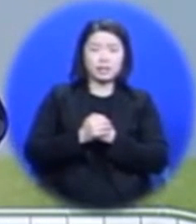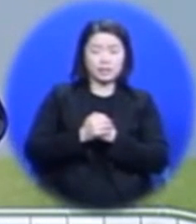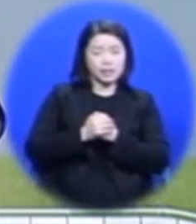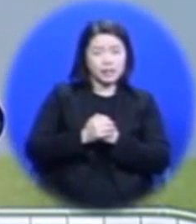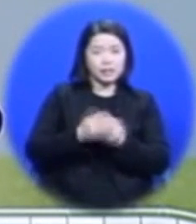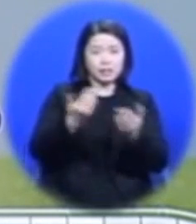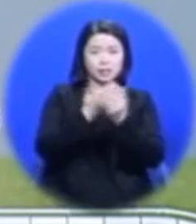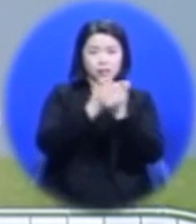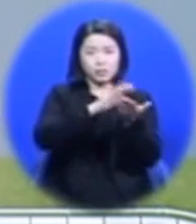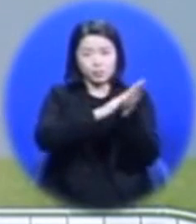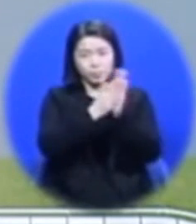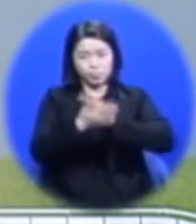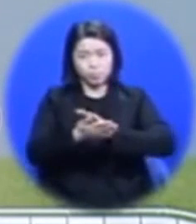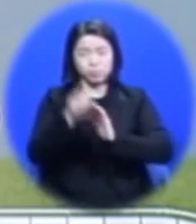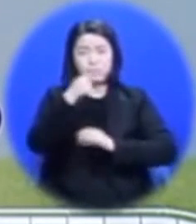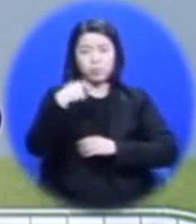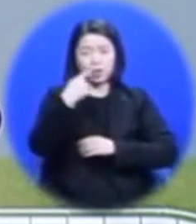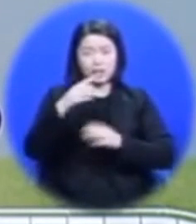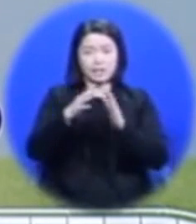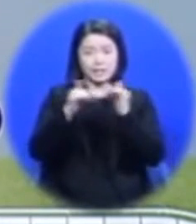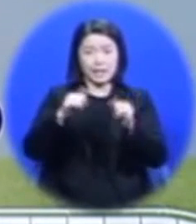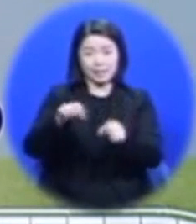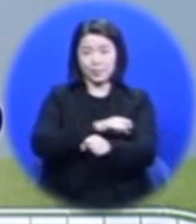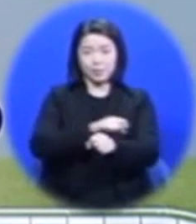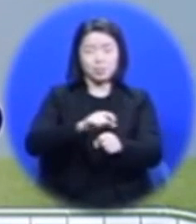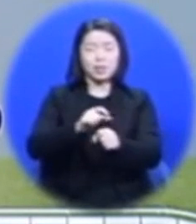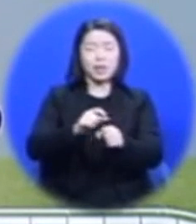진화론자에게도 사람은 특별한 존재예요.